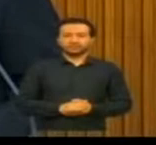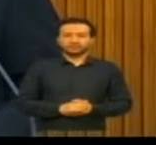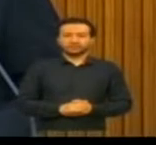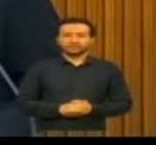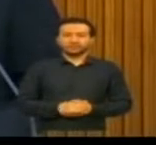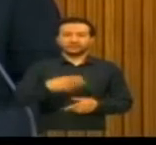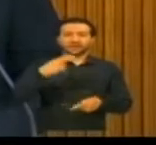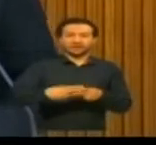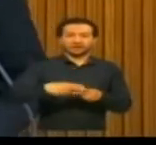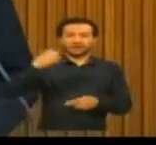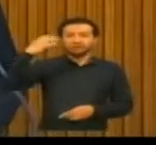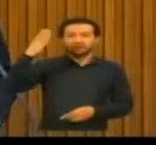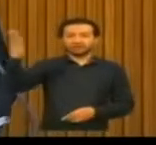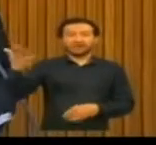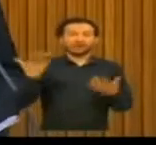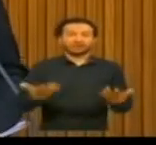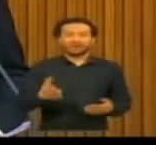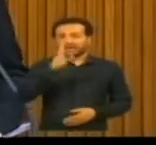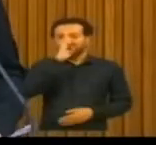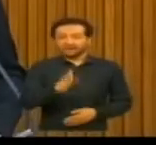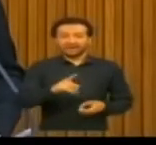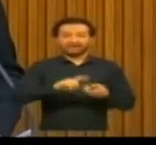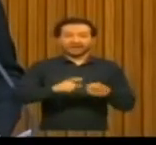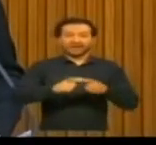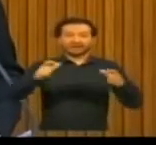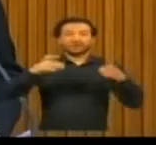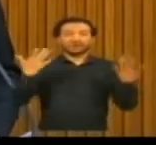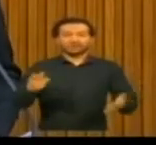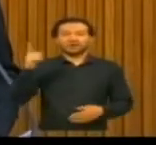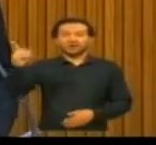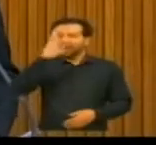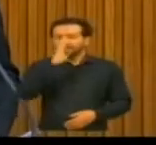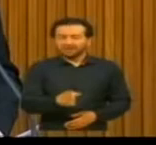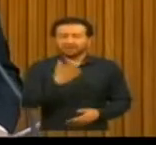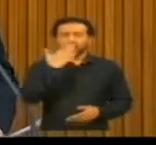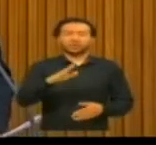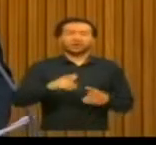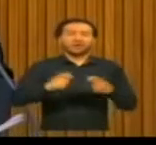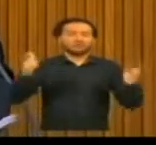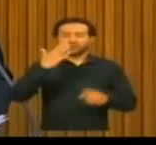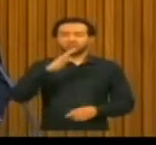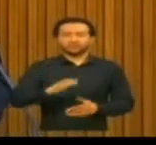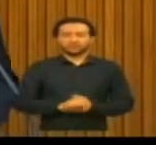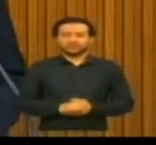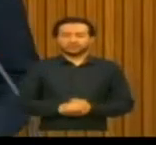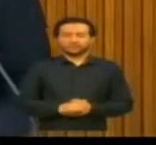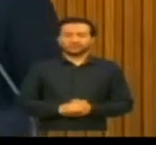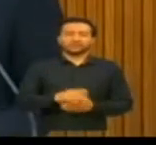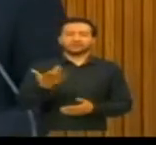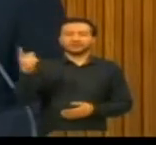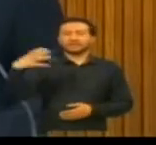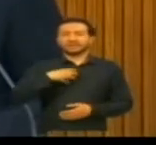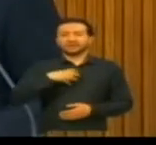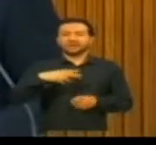Adı AK Parti ama, Adalet ve Kalkınma Partisi ama, ne adaleti kaldı ne kalkınması kaldı. Sadece kendilerine